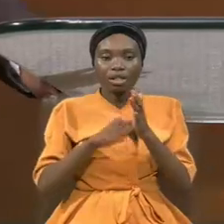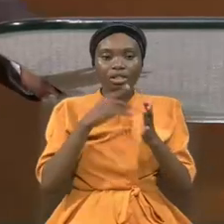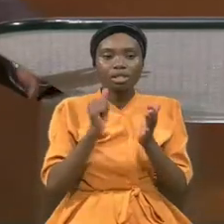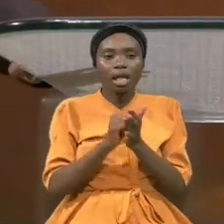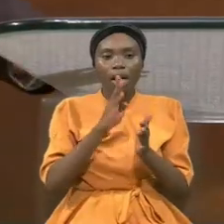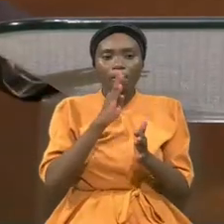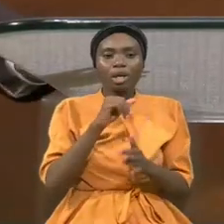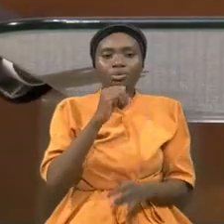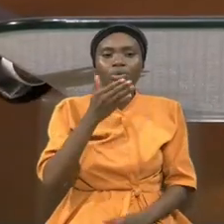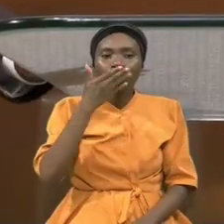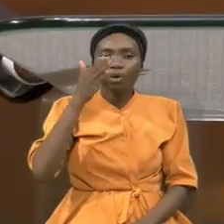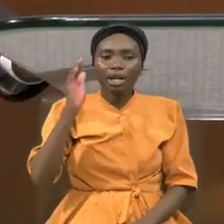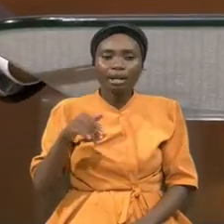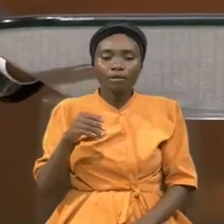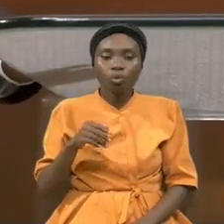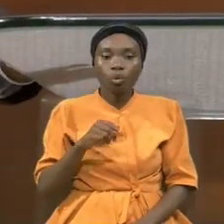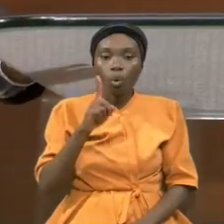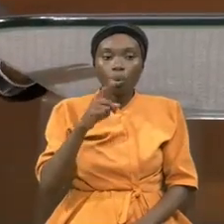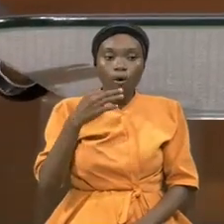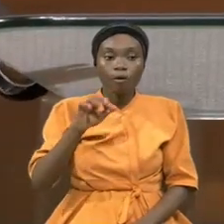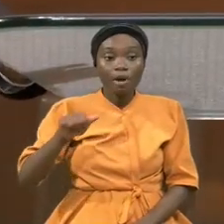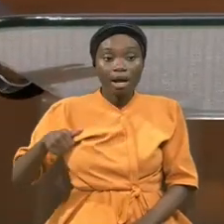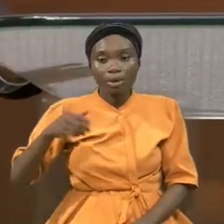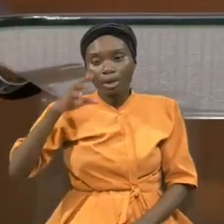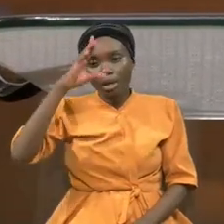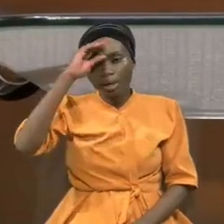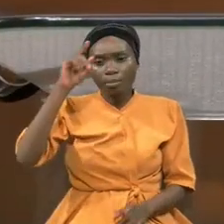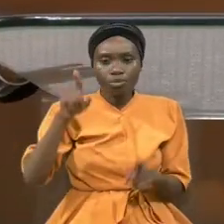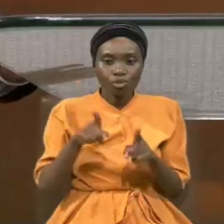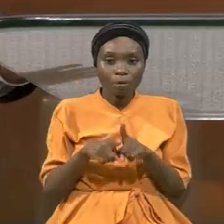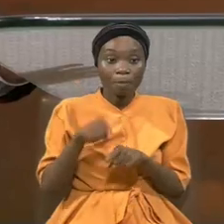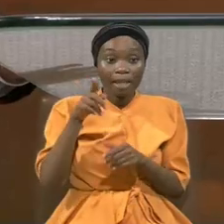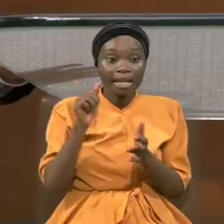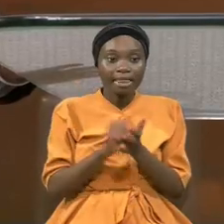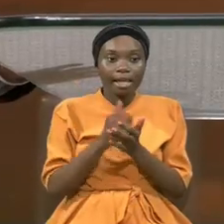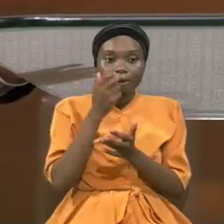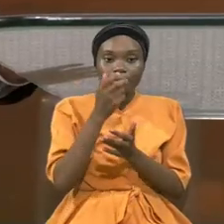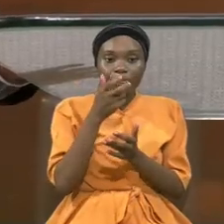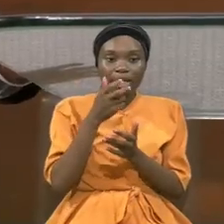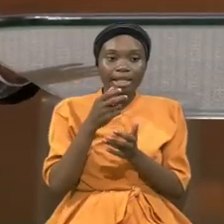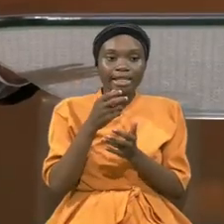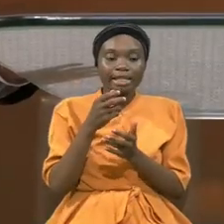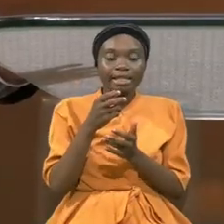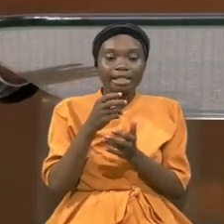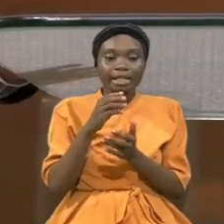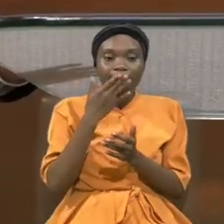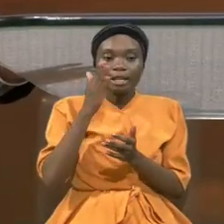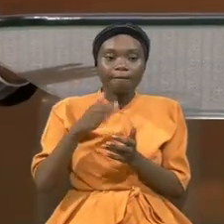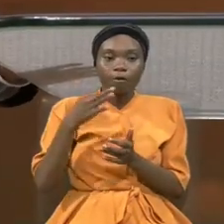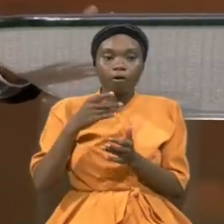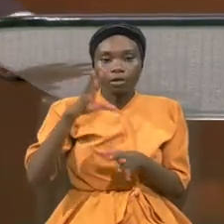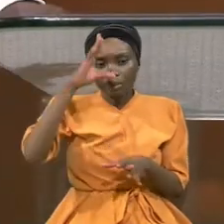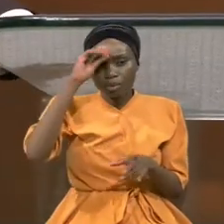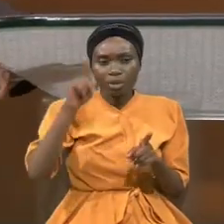réprimer, de limiter notre conversation, ne parler point mal les uns des autres, frères. Celui qui parle mal